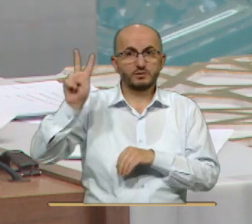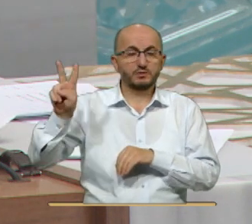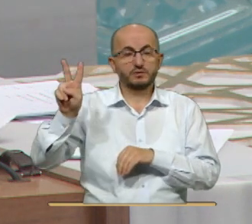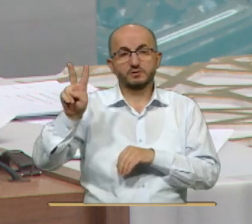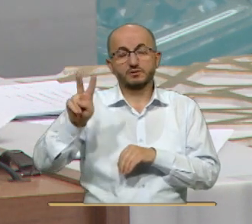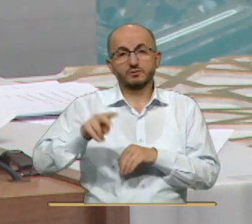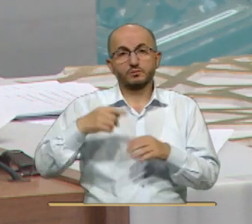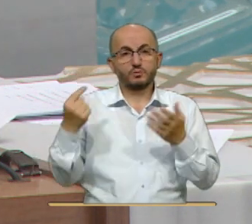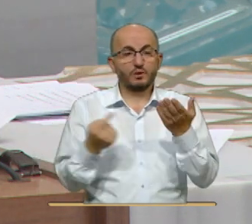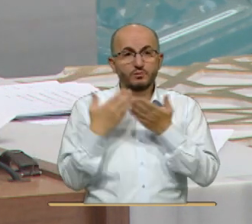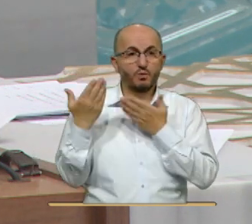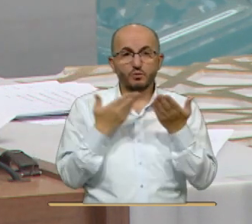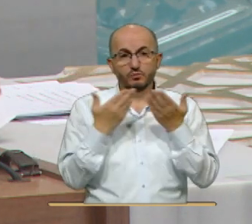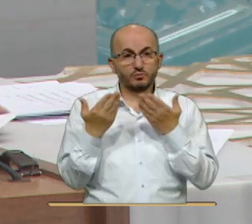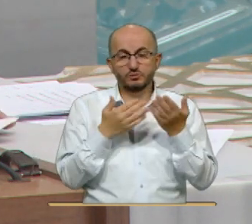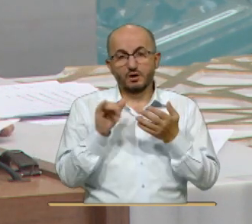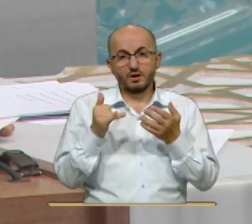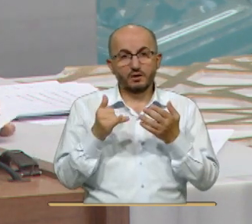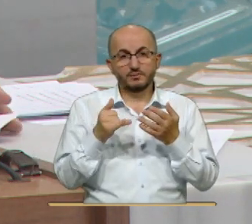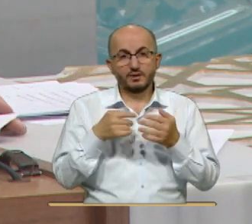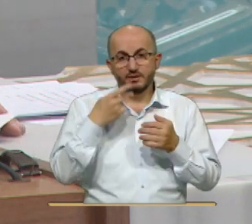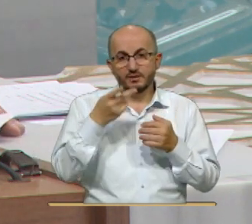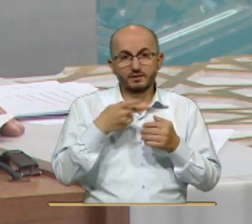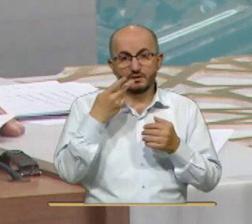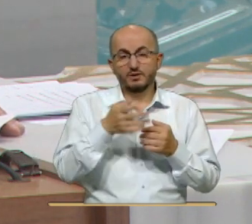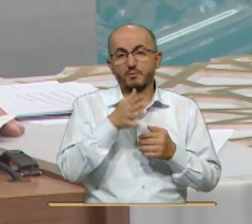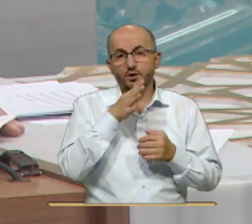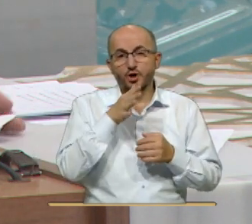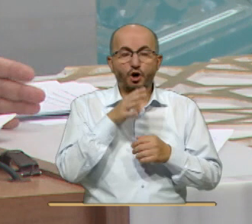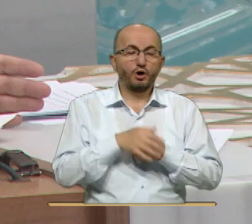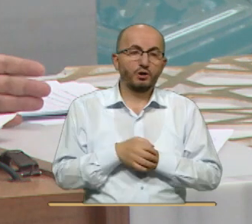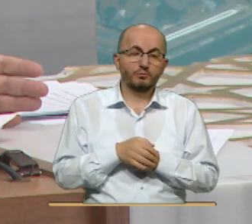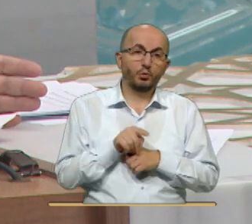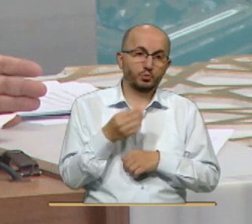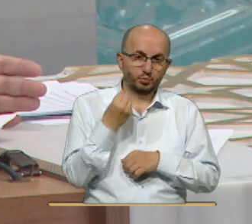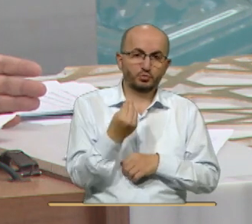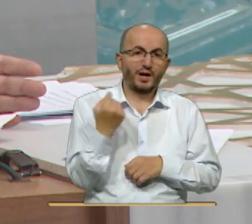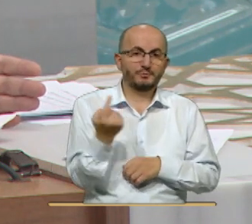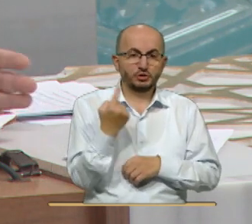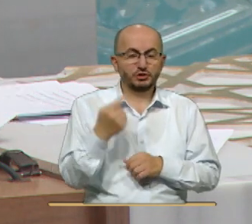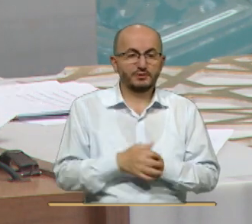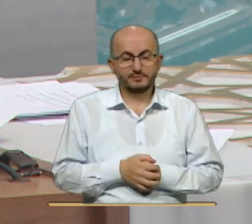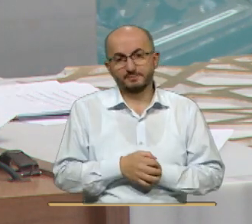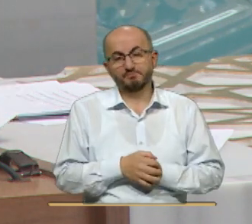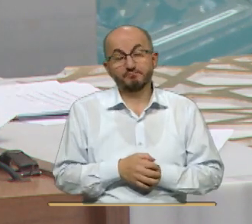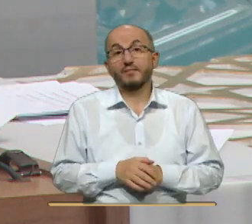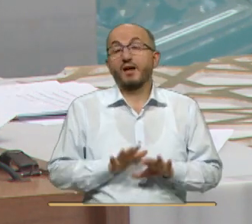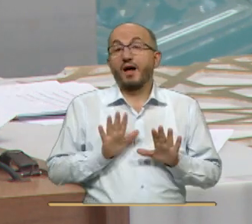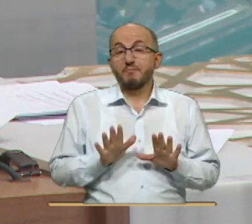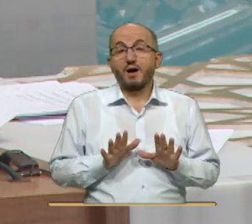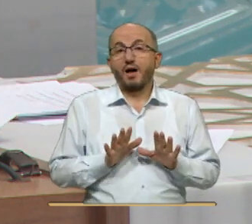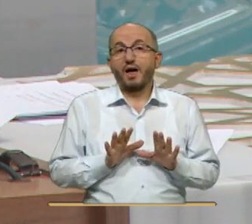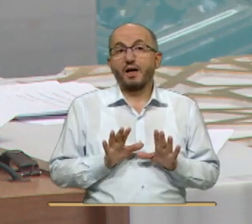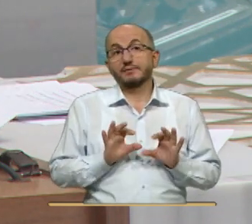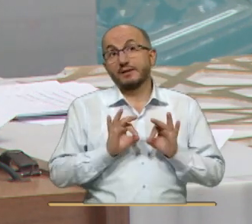Kur'an-ı Kerim'i okumasını, Arapça tilavetini biliyor. Bu güzel bir şey. Ama ne kadar